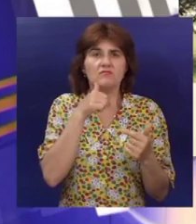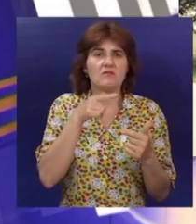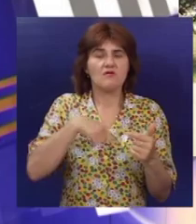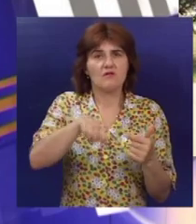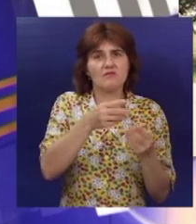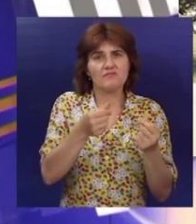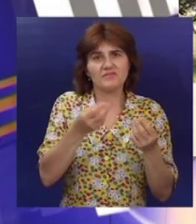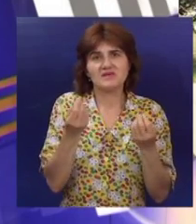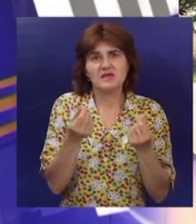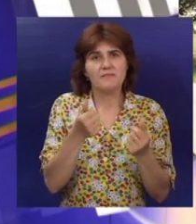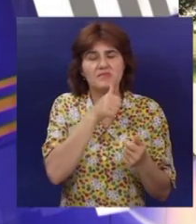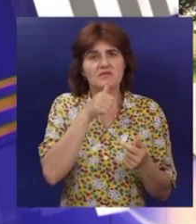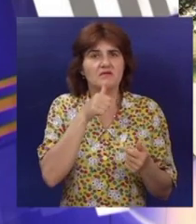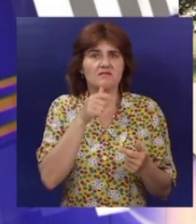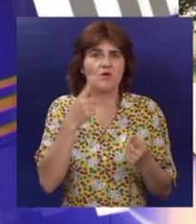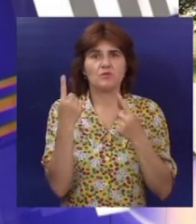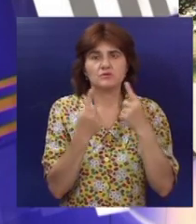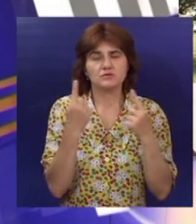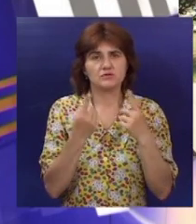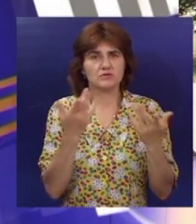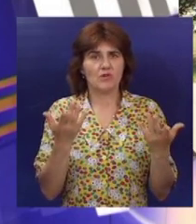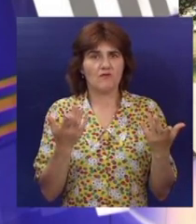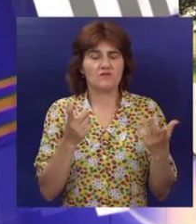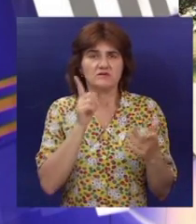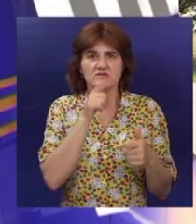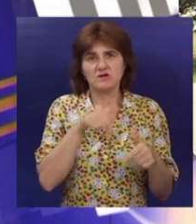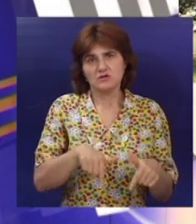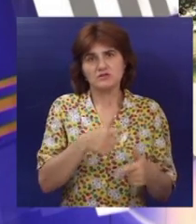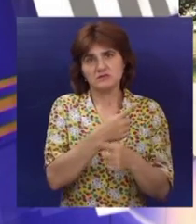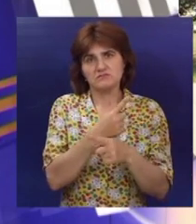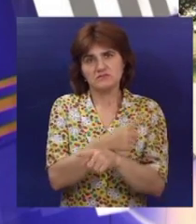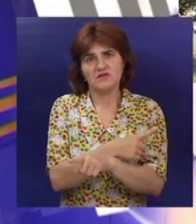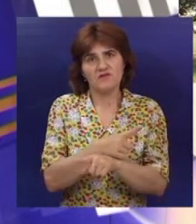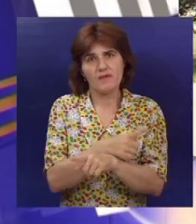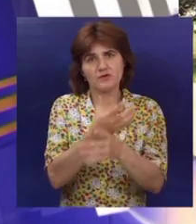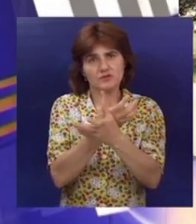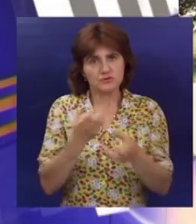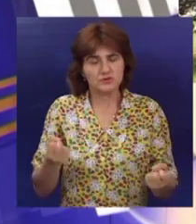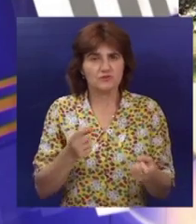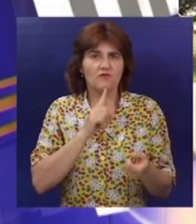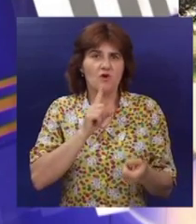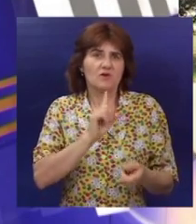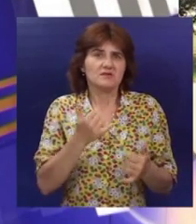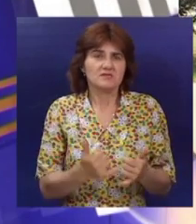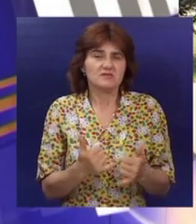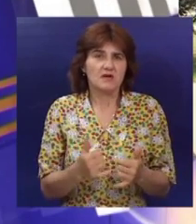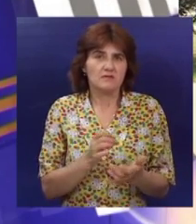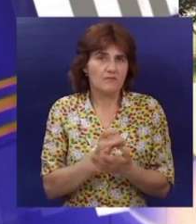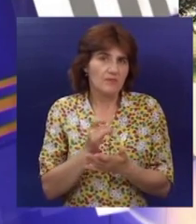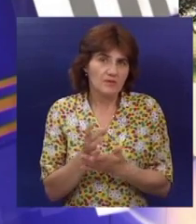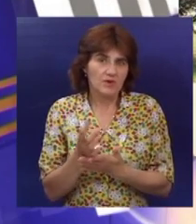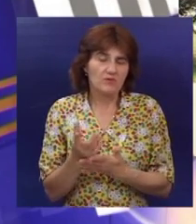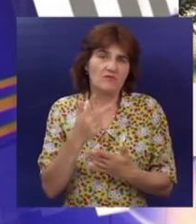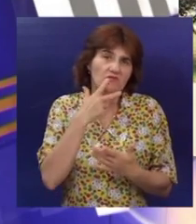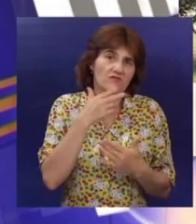površina, kakvi su u okruženju uslovi i da je realno se nadati i svi oni koji se nisu opredelili sada za realizaciju